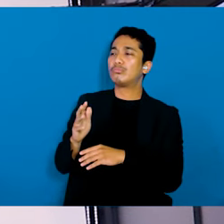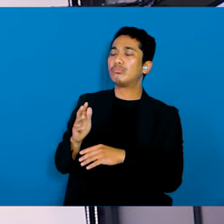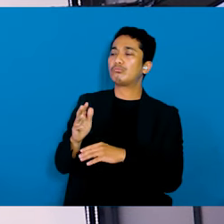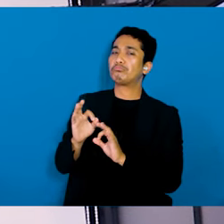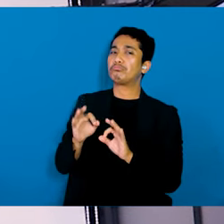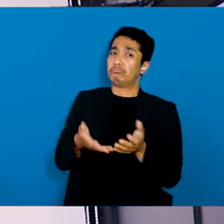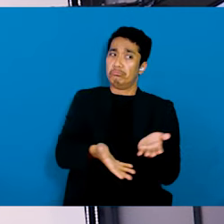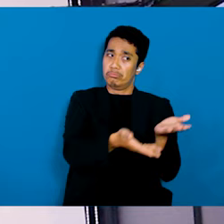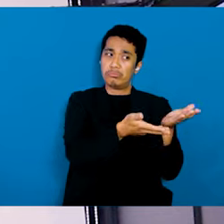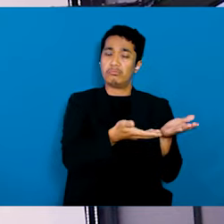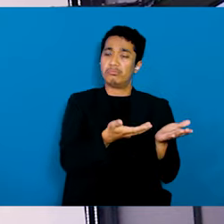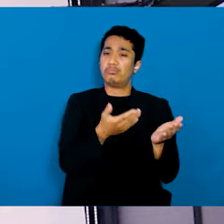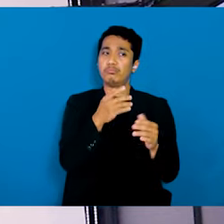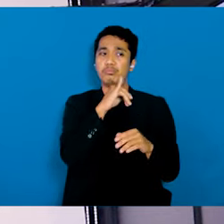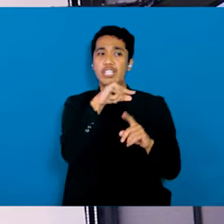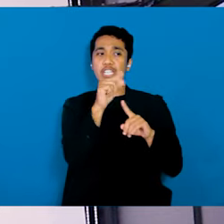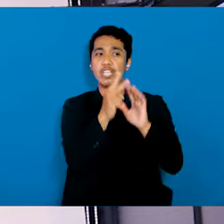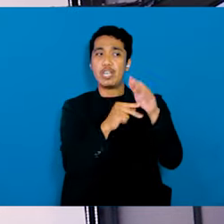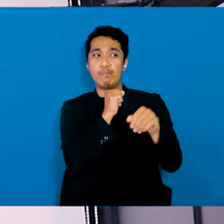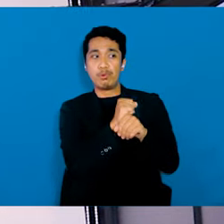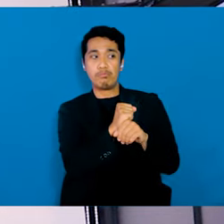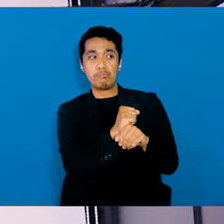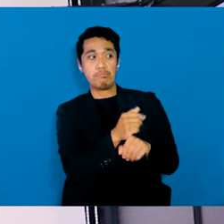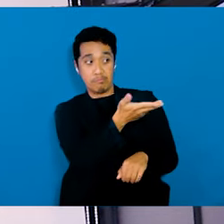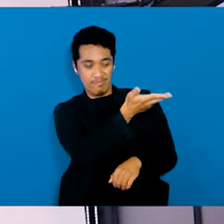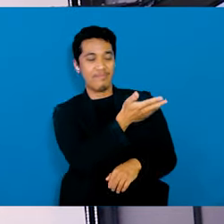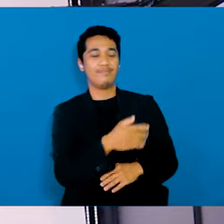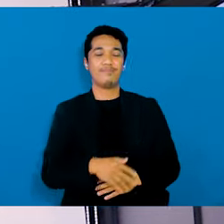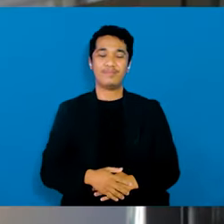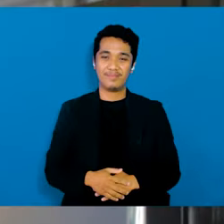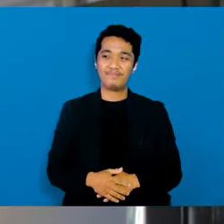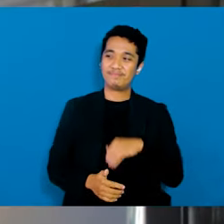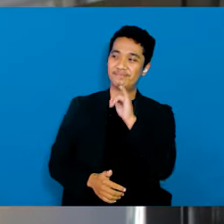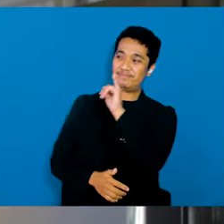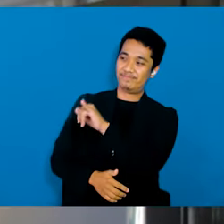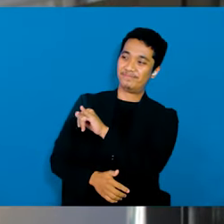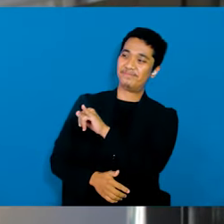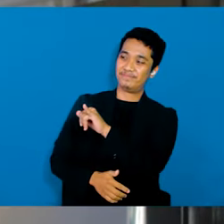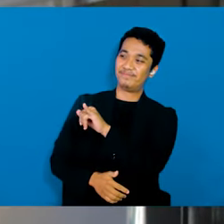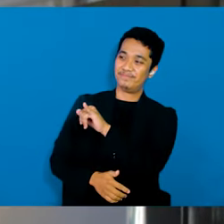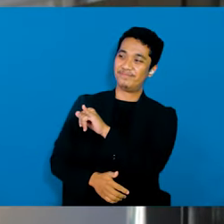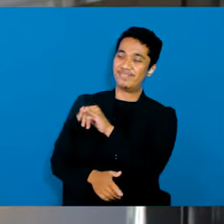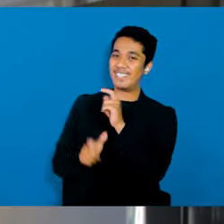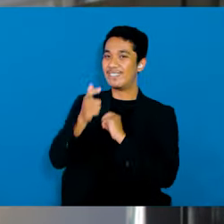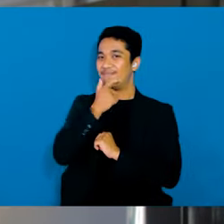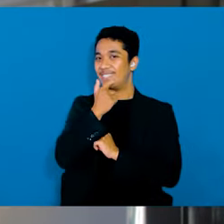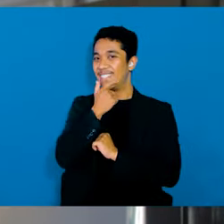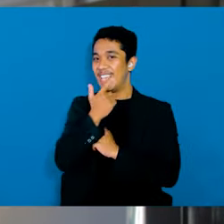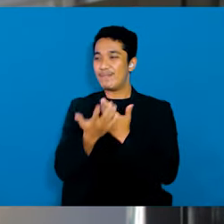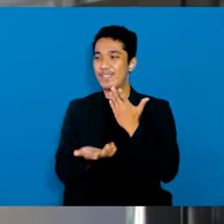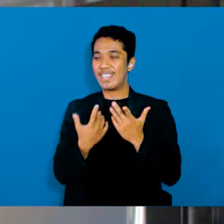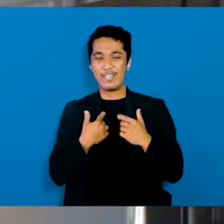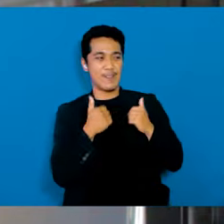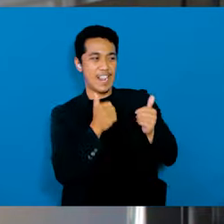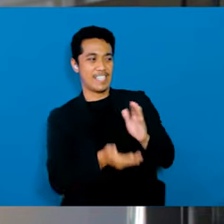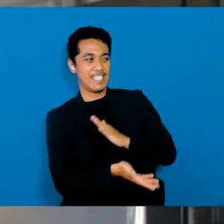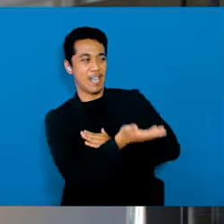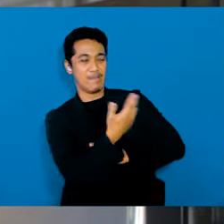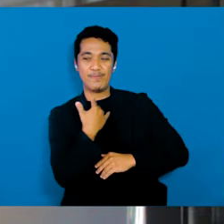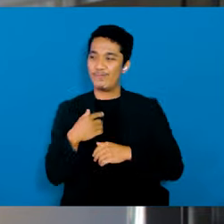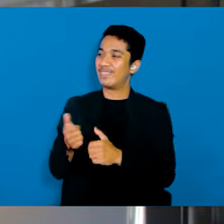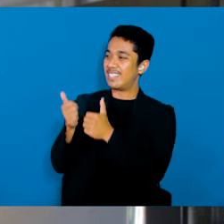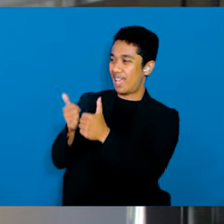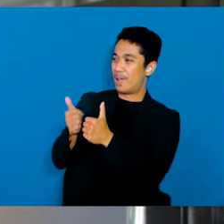ini? Mbak Ipung dulu, Bu Nuning dulu. Mbak Ipung. Ya. Yang sudah siap nih kayak gini. Aduh,